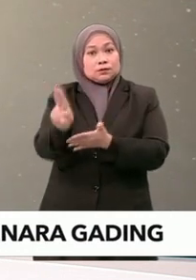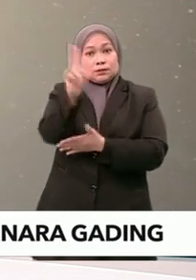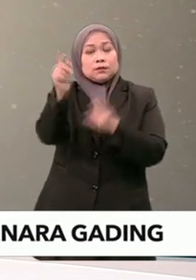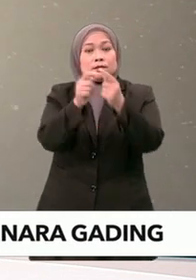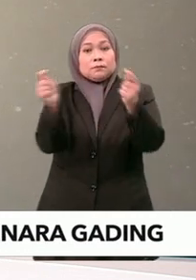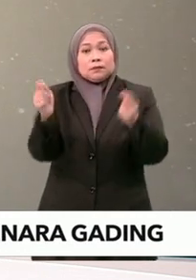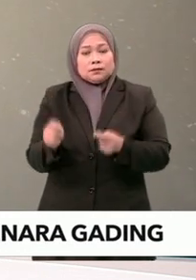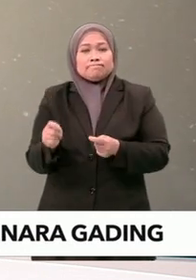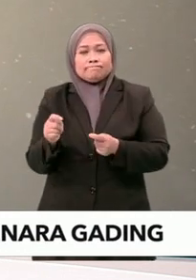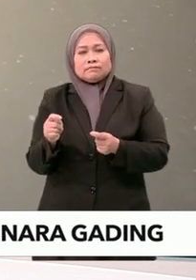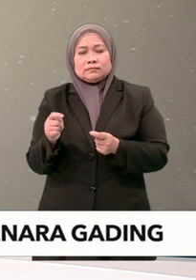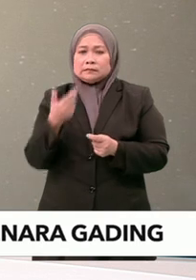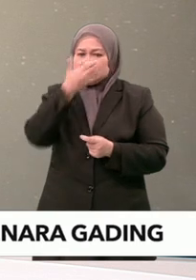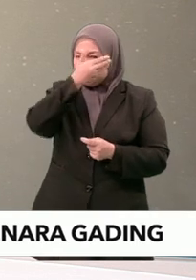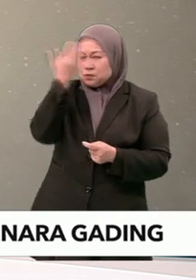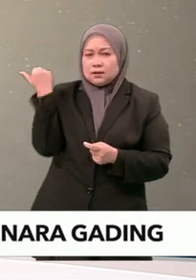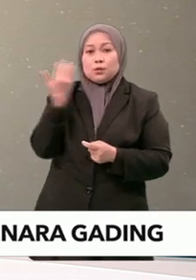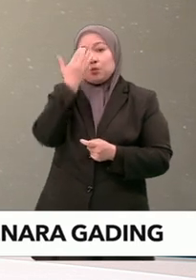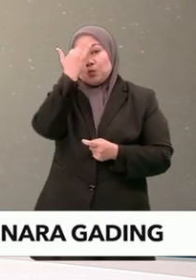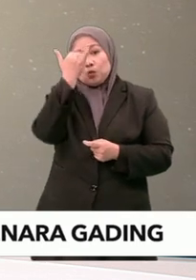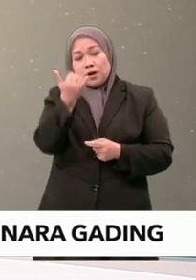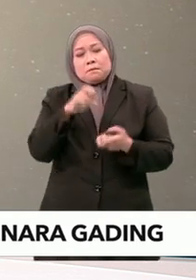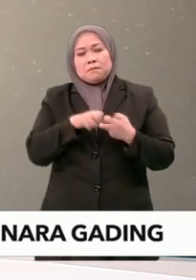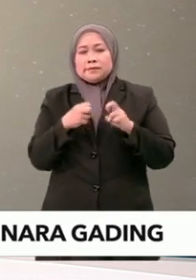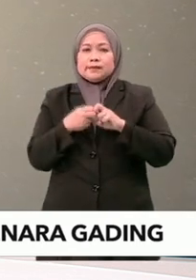tempatan terpaksa dilupakan seketika